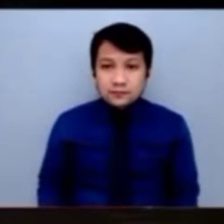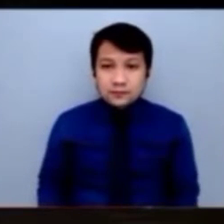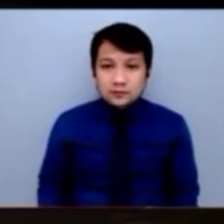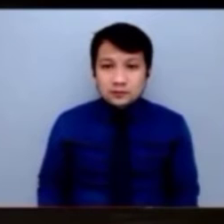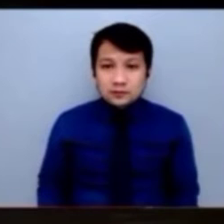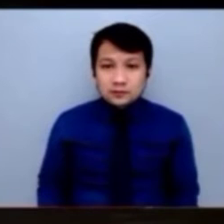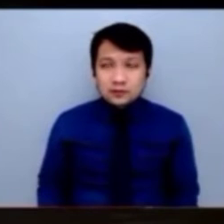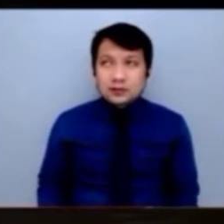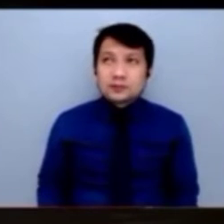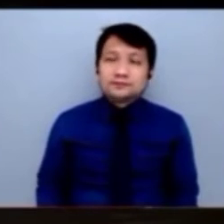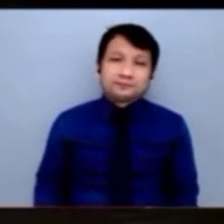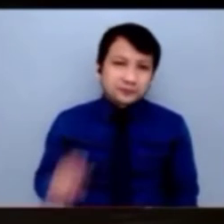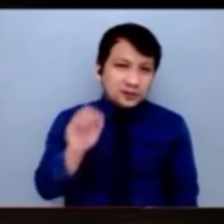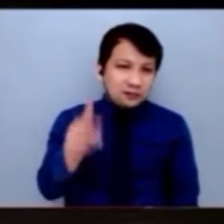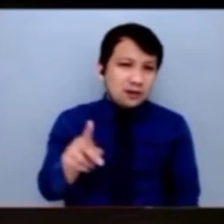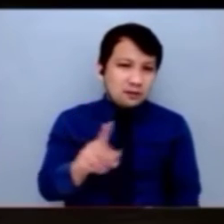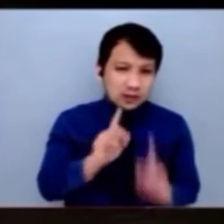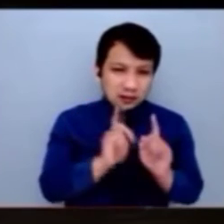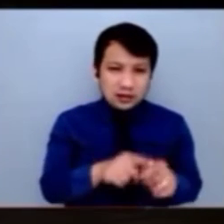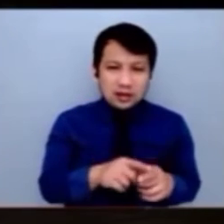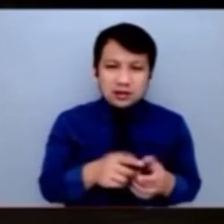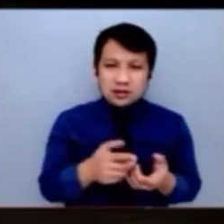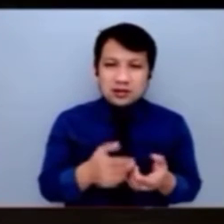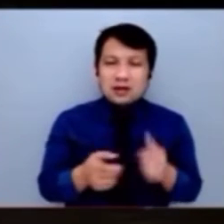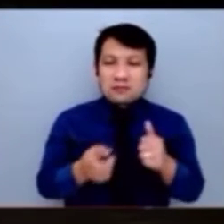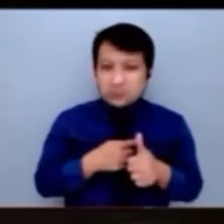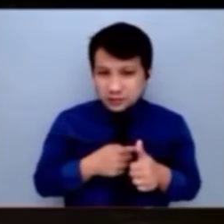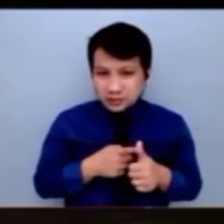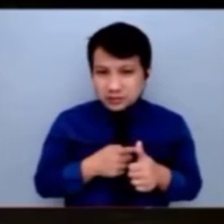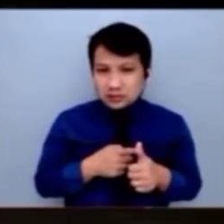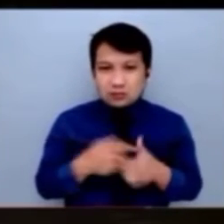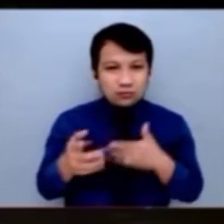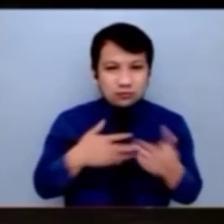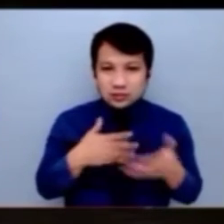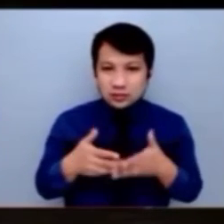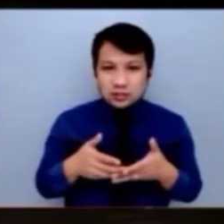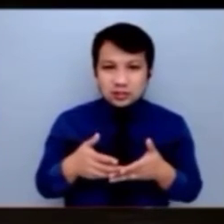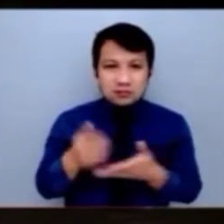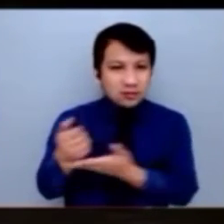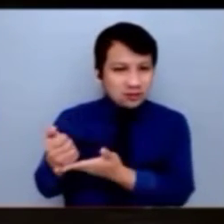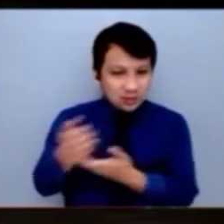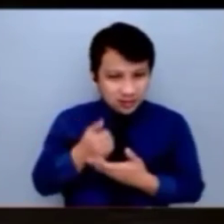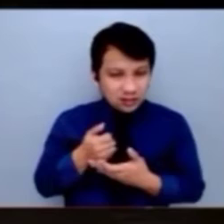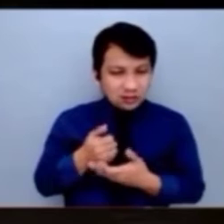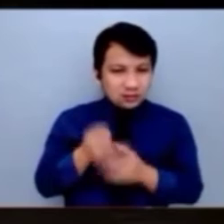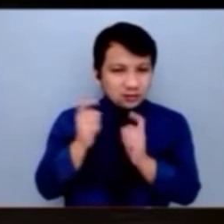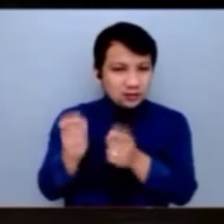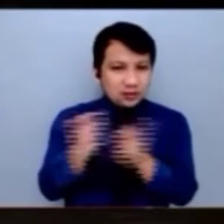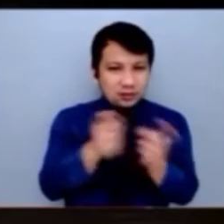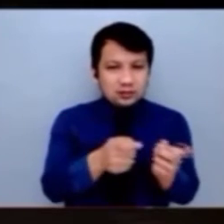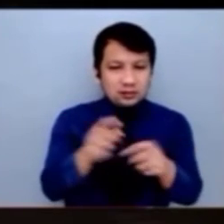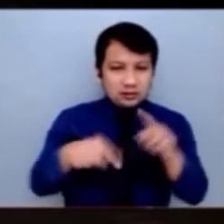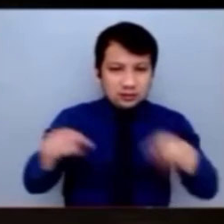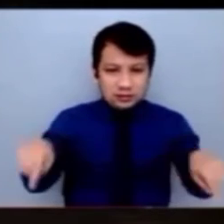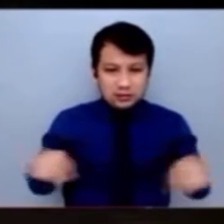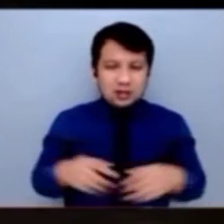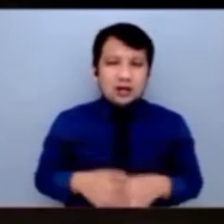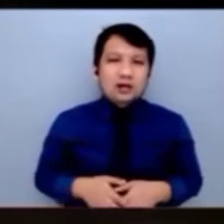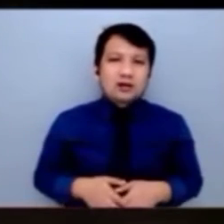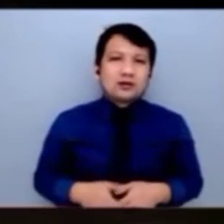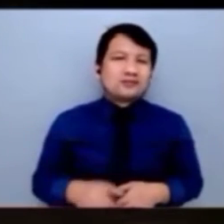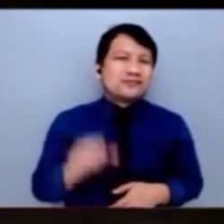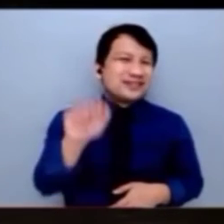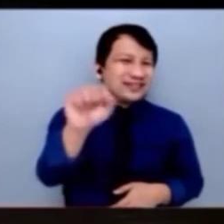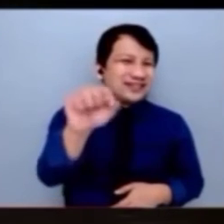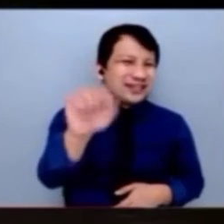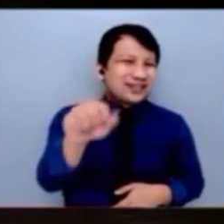Okay, to answer those questions, Mayano, yung una regarding sa tulong or relief na naibibigay sa mga residente, oo, talagang nagkukulang